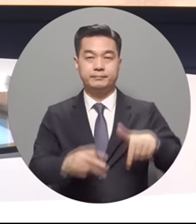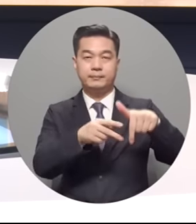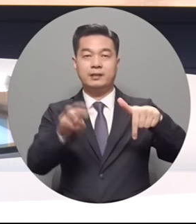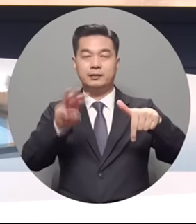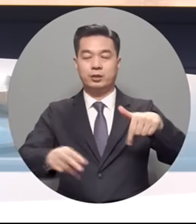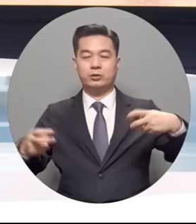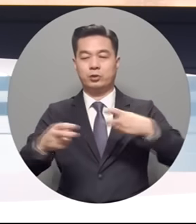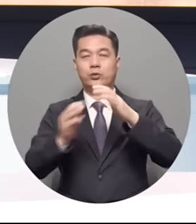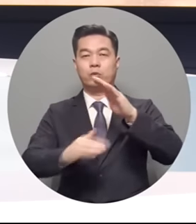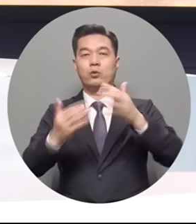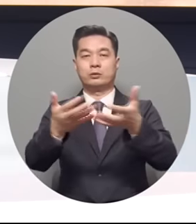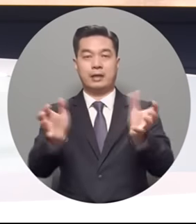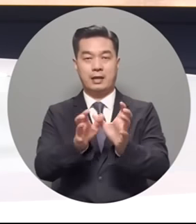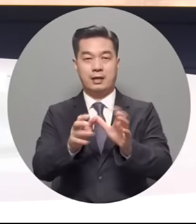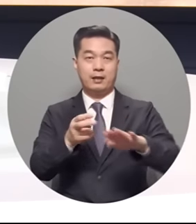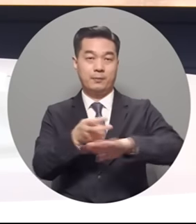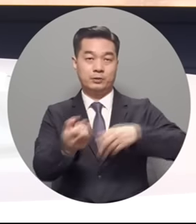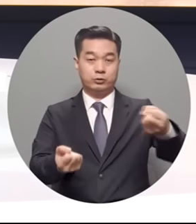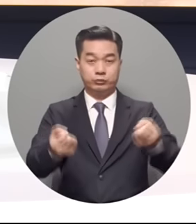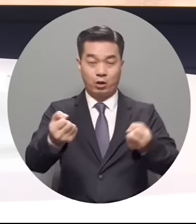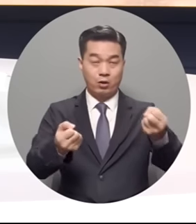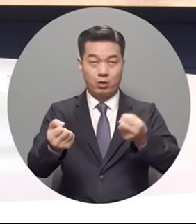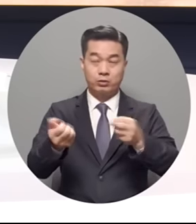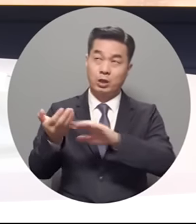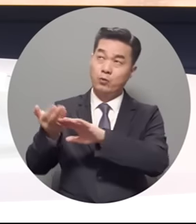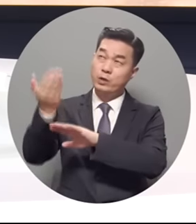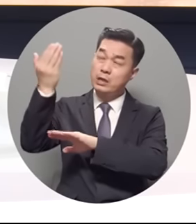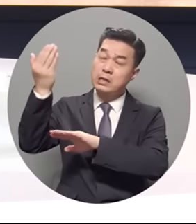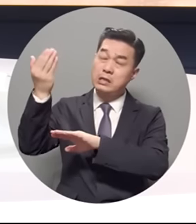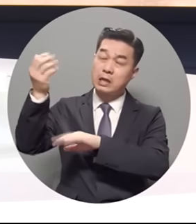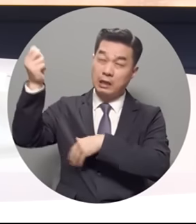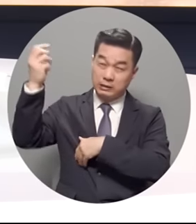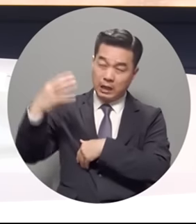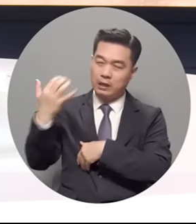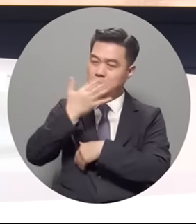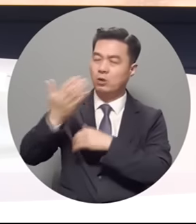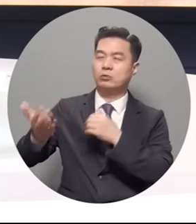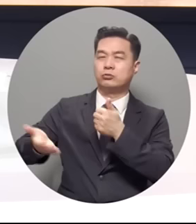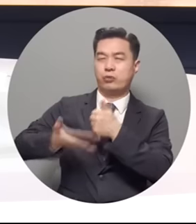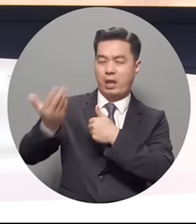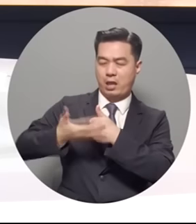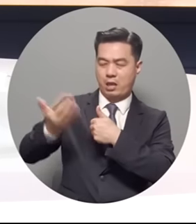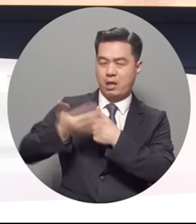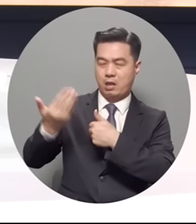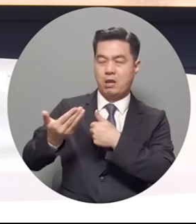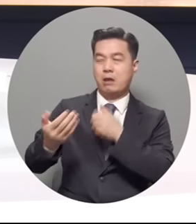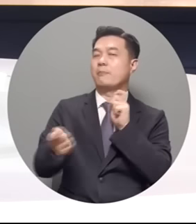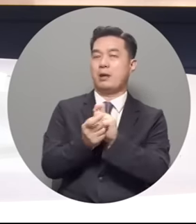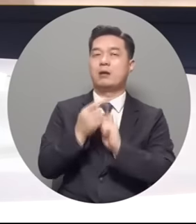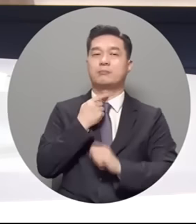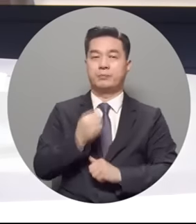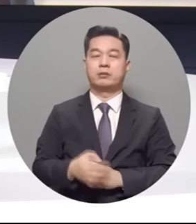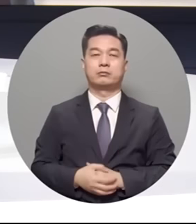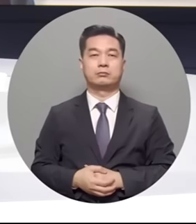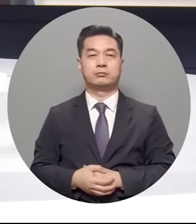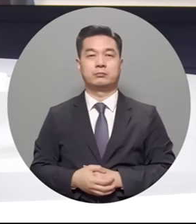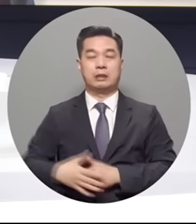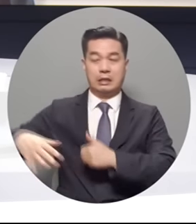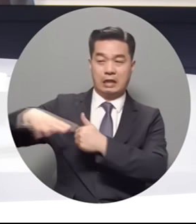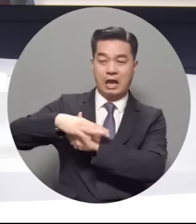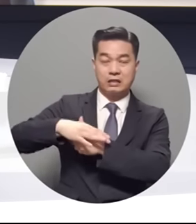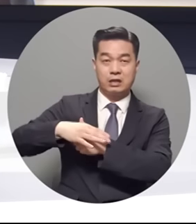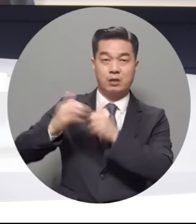인천교통공사의 시내버스 운전기사가 상사로부터 상습적으로 성추행을 당한 사건이 있었습니다. 가해자는 법원에서